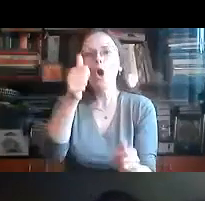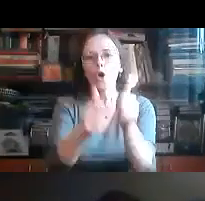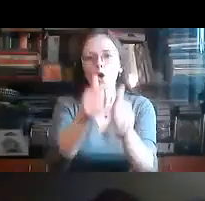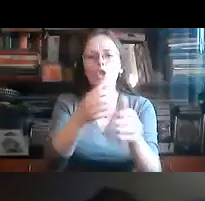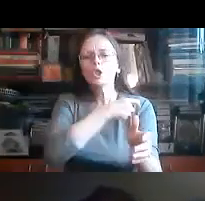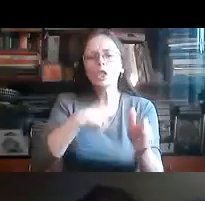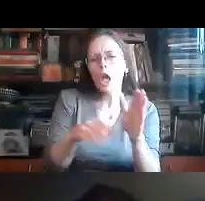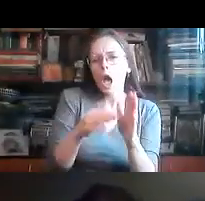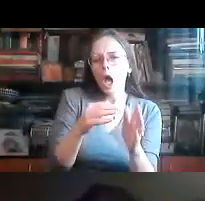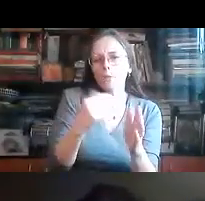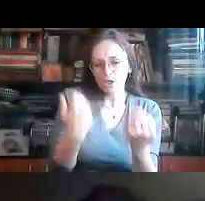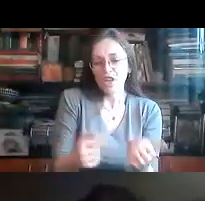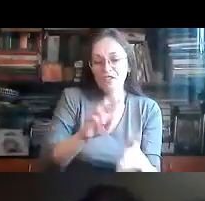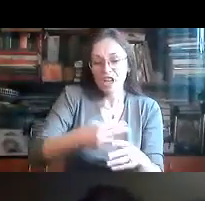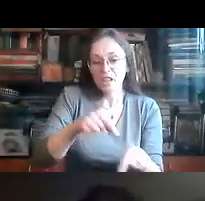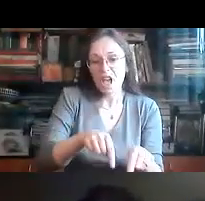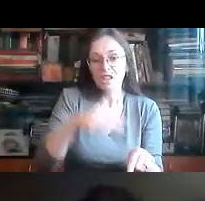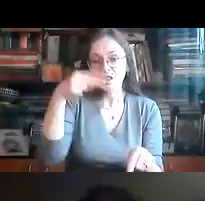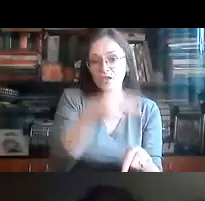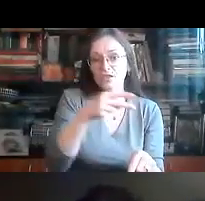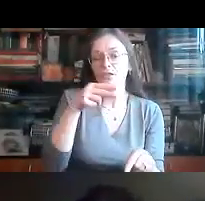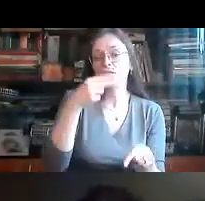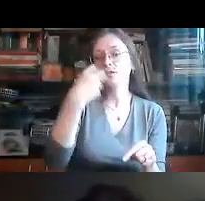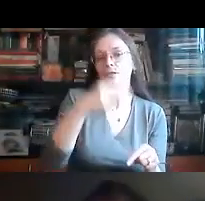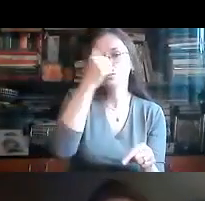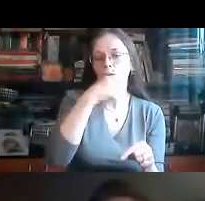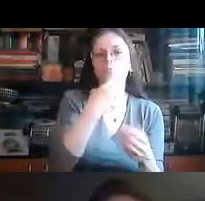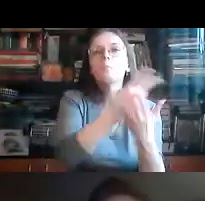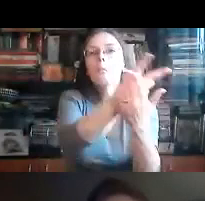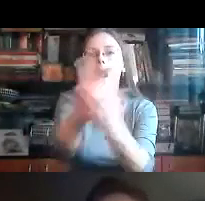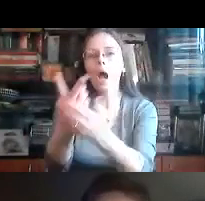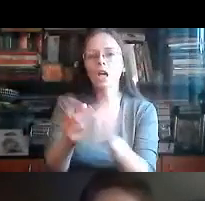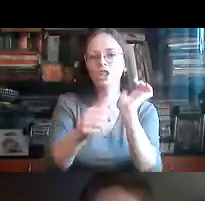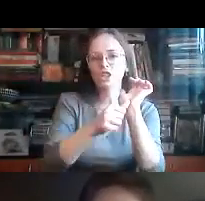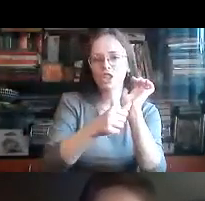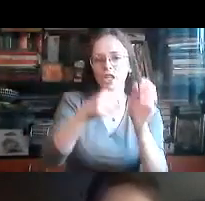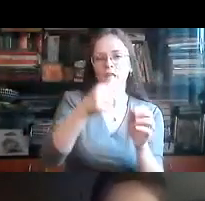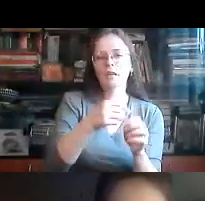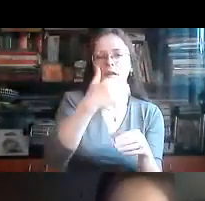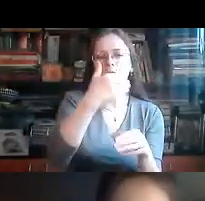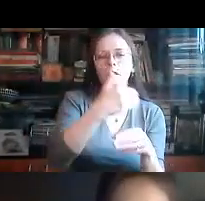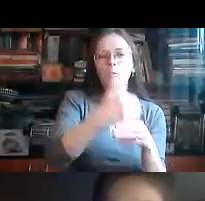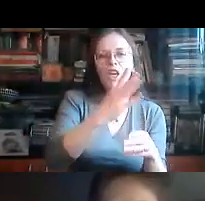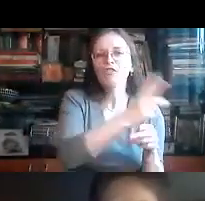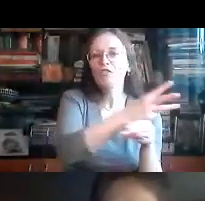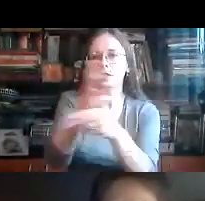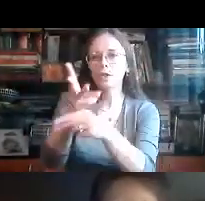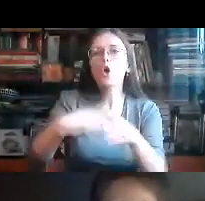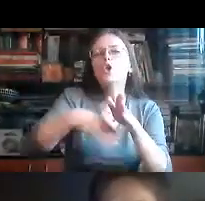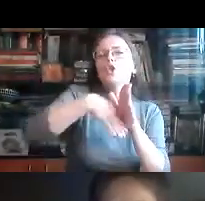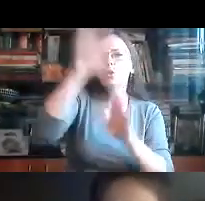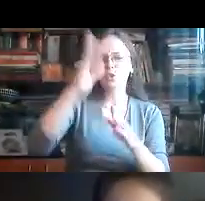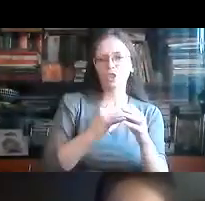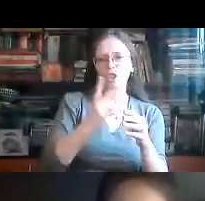выложили 6 спектаклей в общий доступ. И я прекрасно понимаю, что я бы их, например, не увидела, потому что сложно доехать